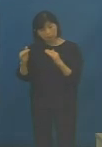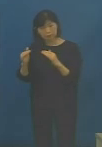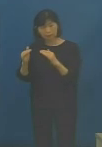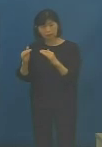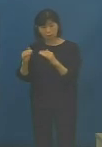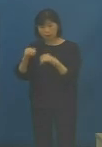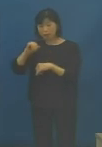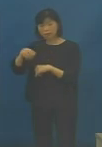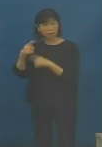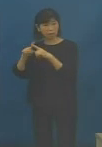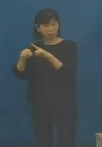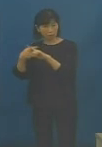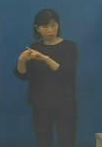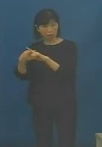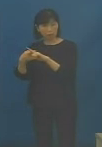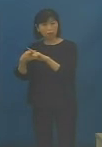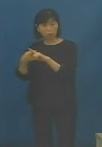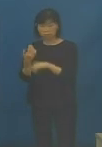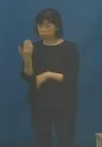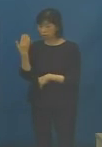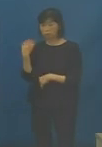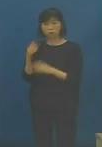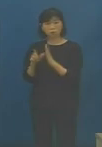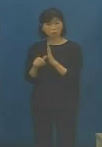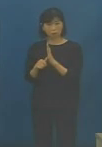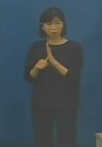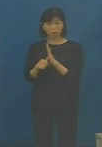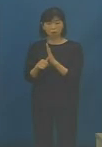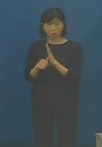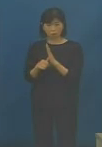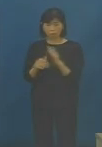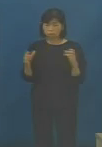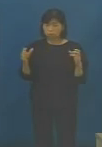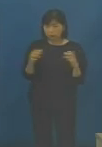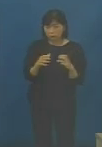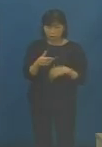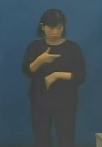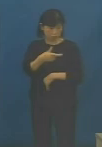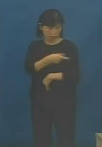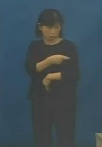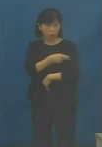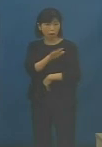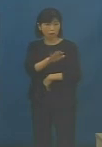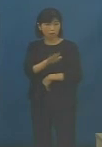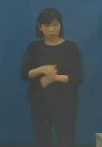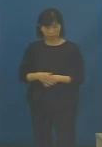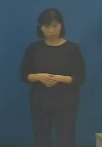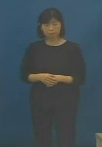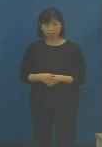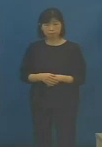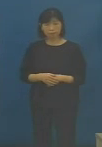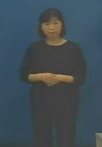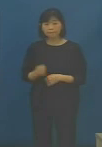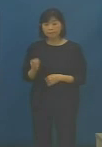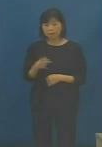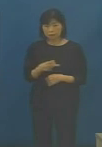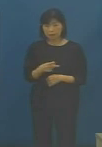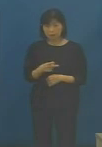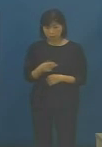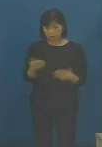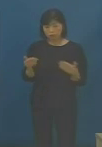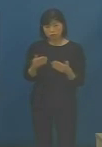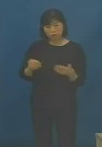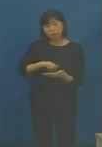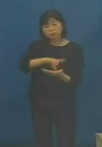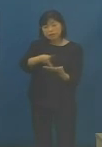も、大規模に全数的に接種したときなどもやりましたが、また職域接種の働きかけをし